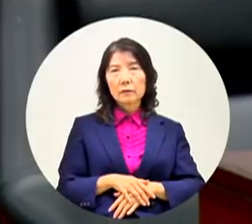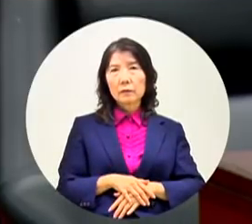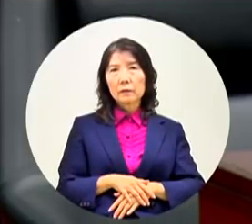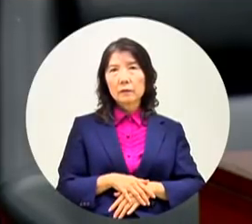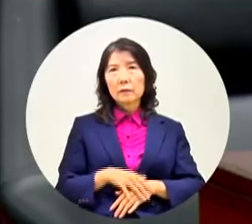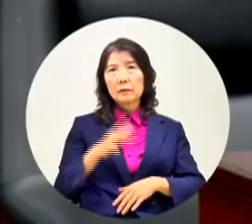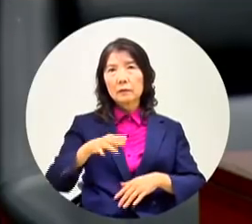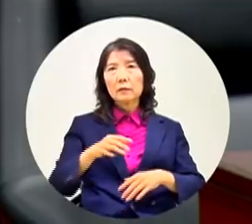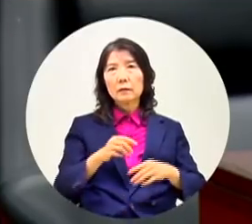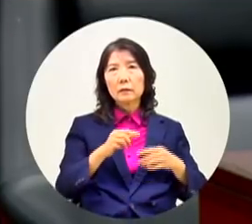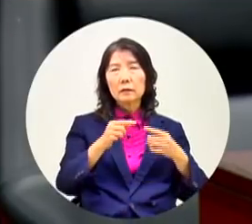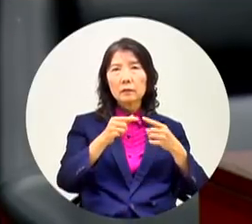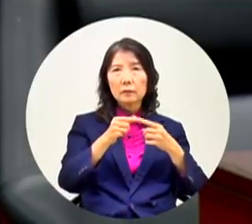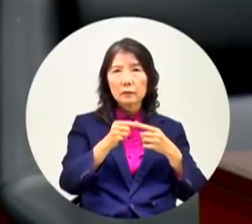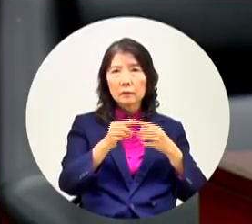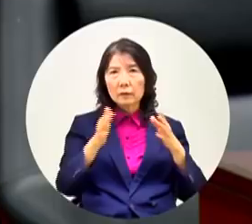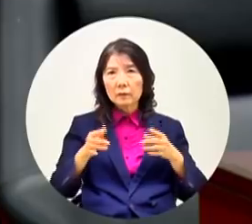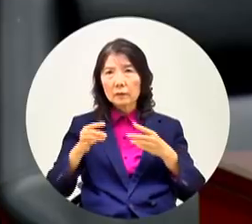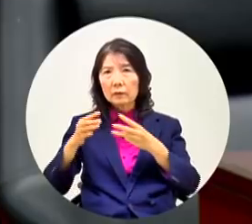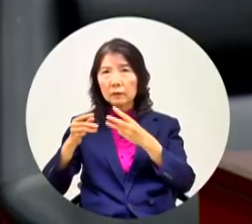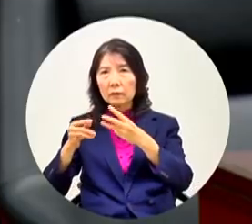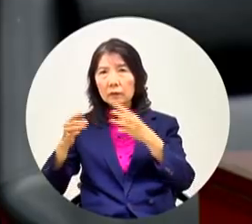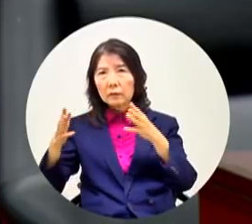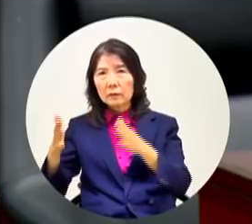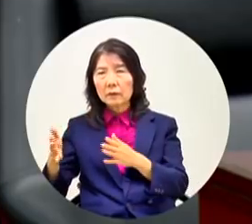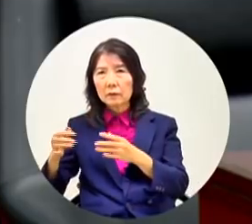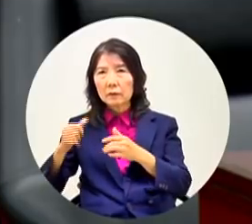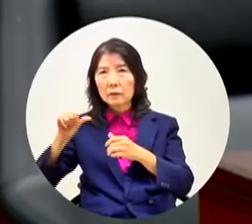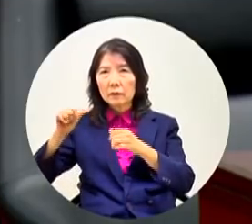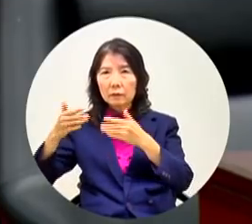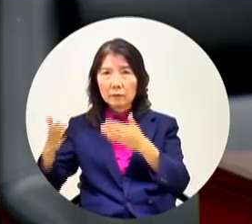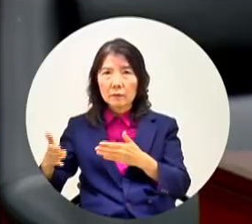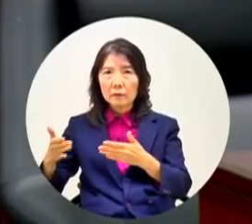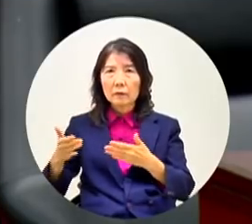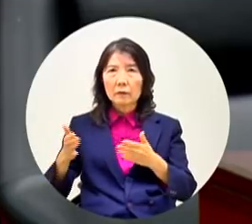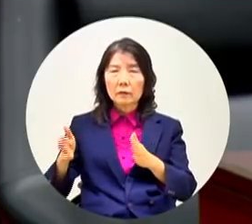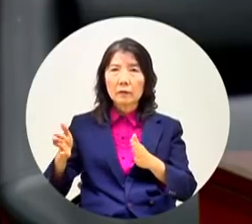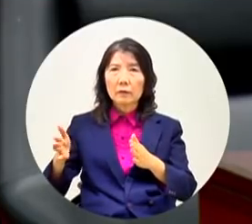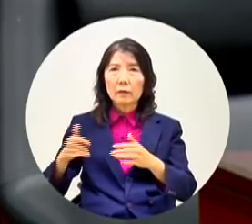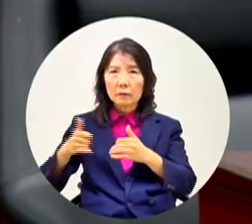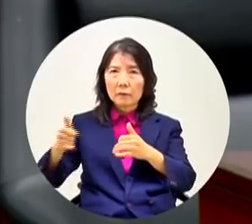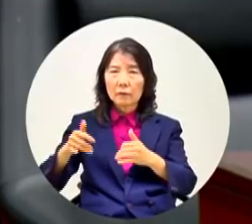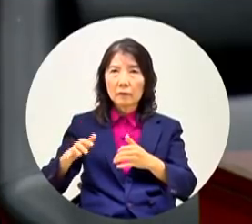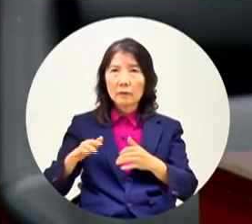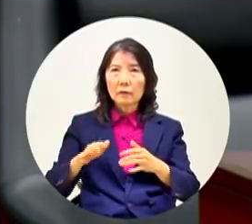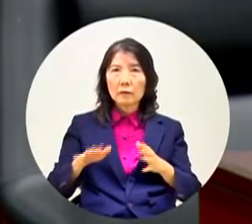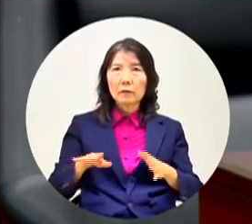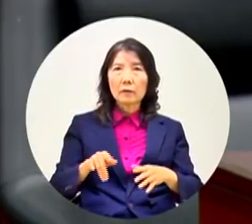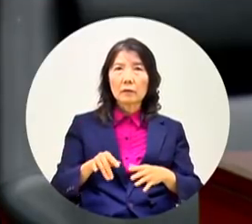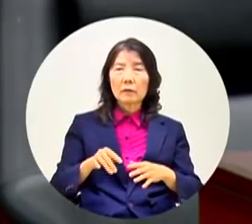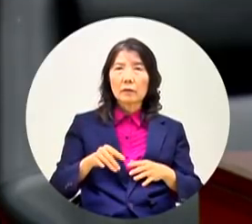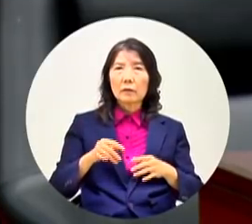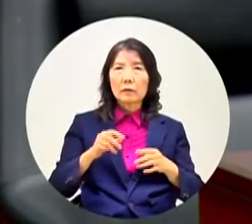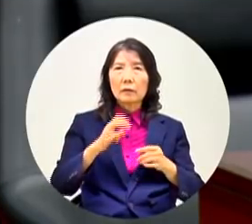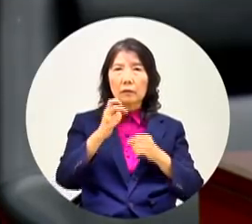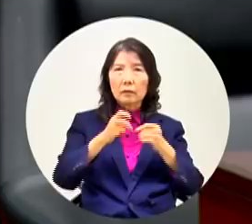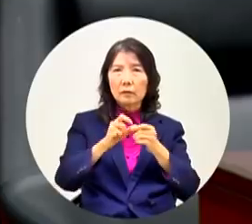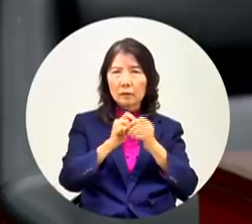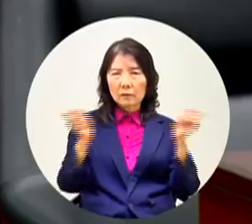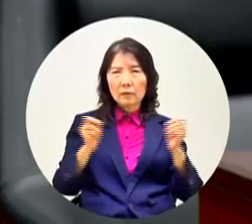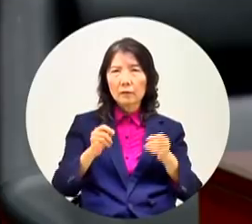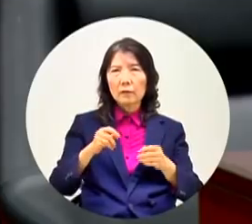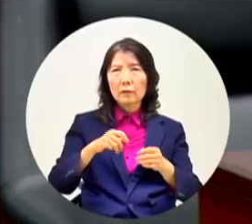三路、五路，啊，包括这将近20年，那都没有抛铺过。当然，市